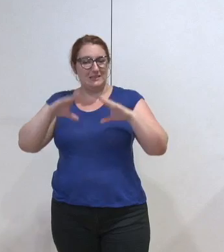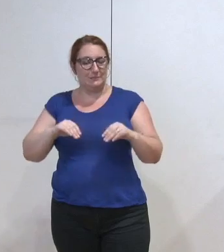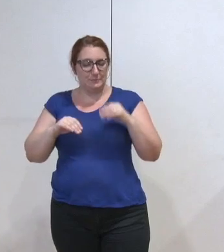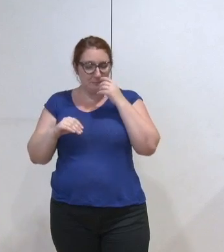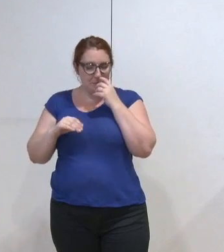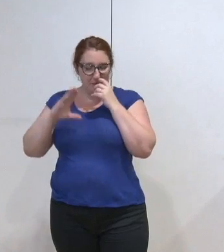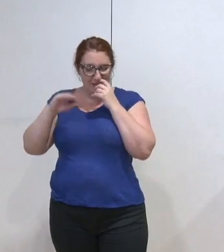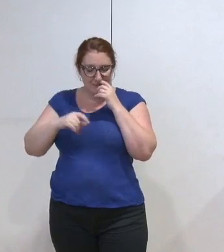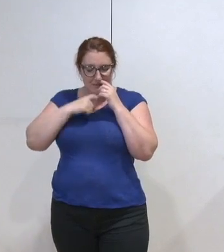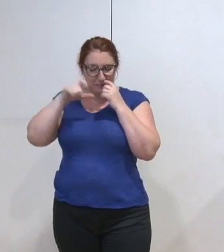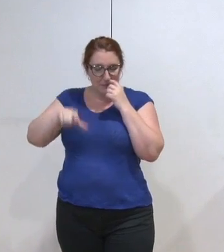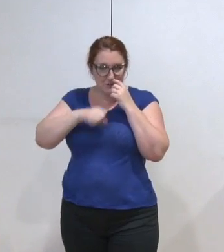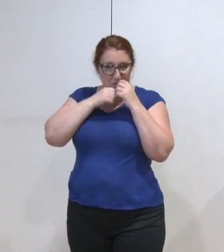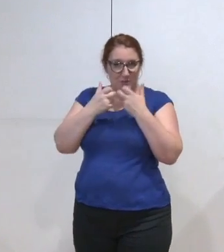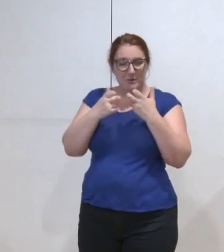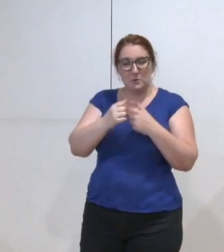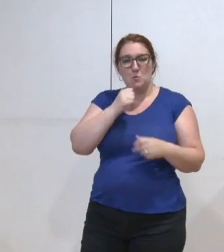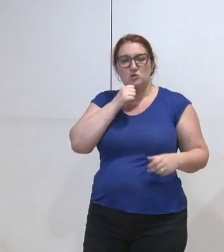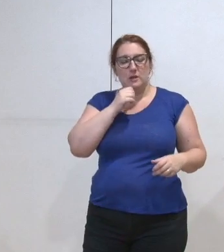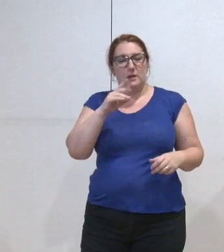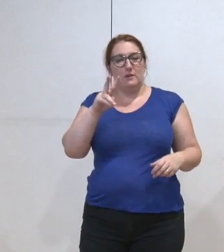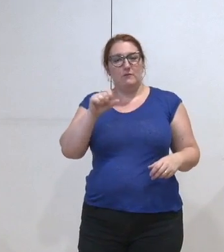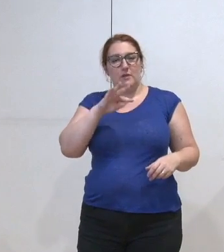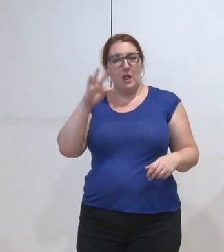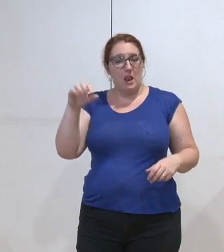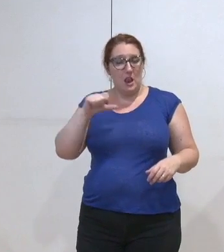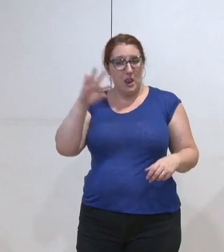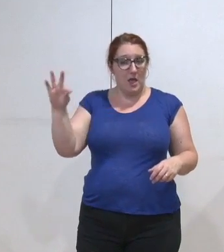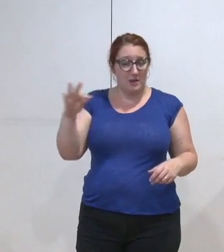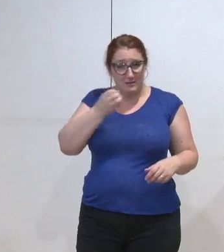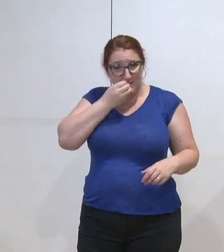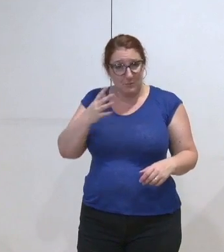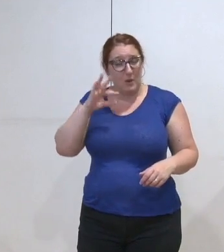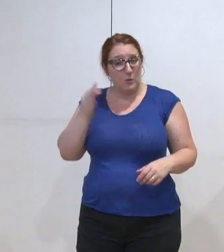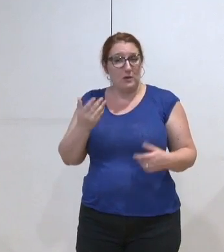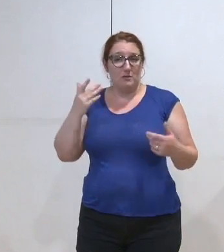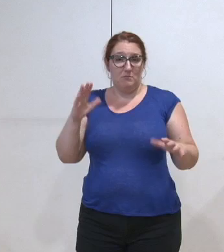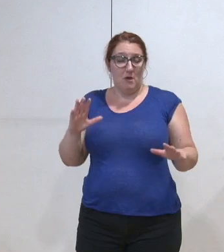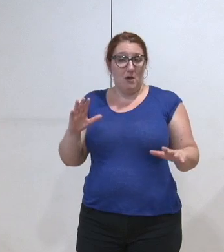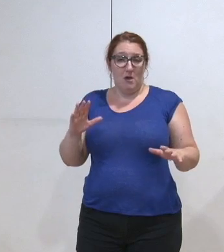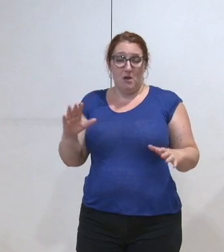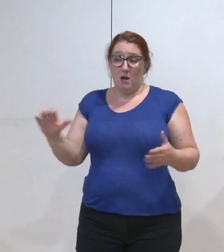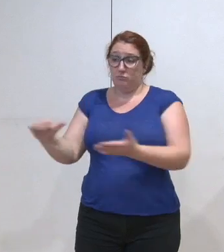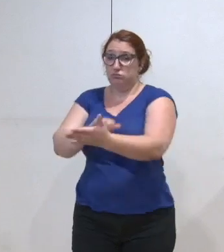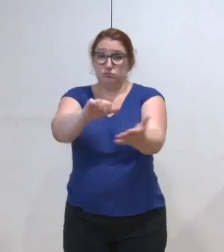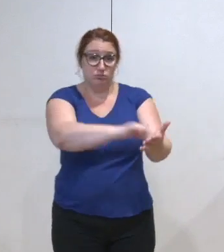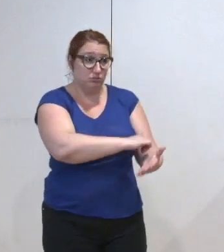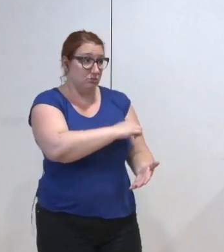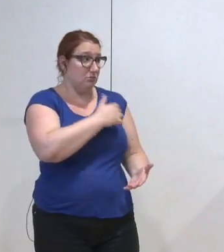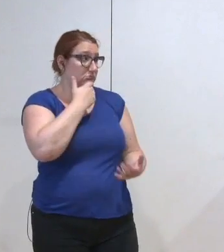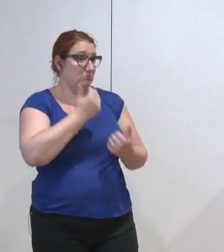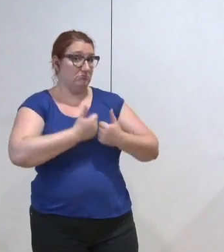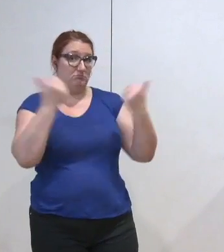au moment où on tient ce type de de d'intention politique me semble là encore pour le moins contradictoire